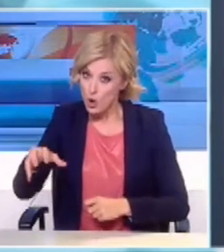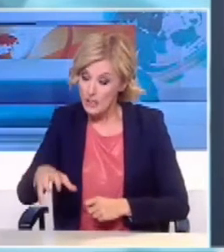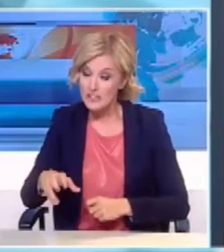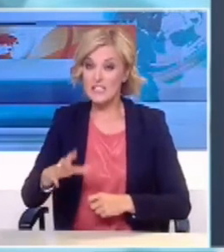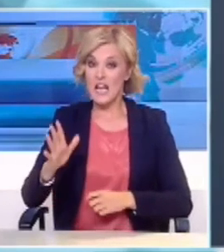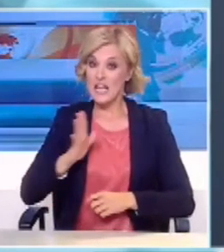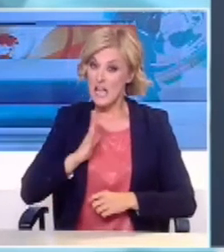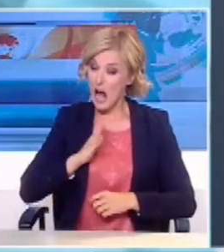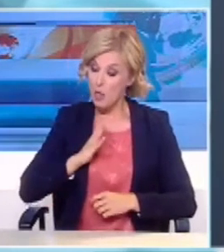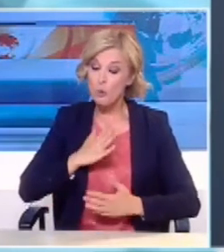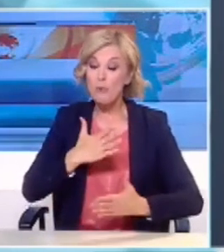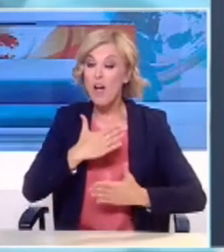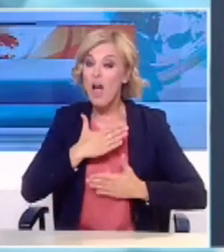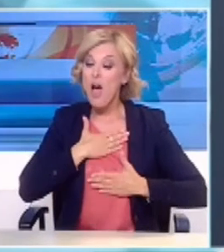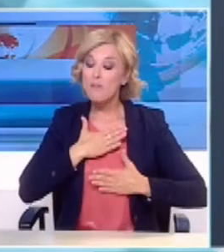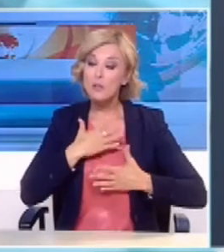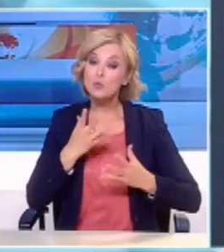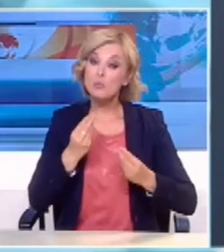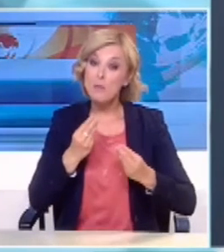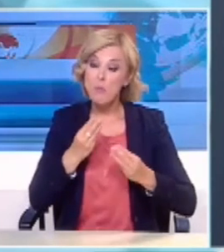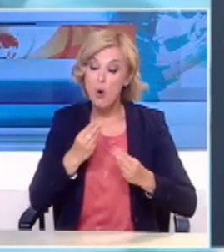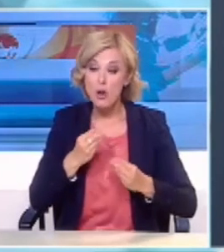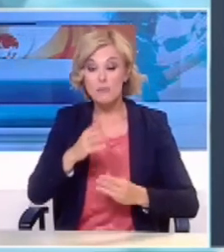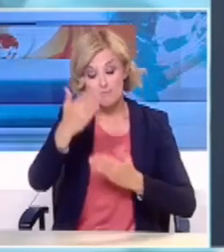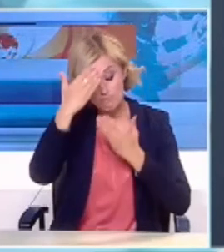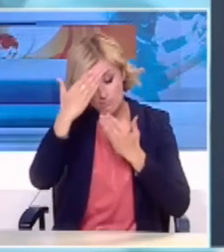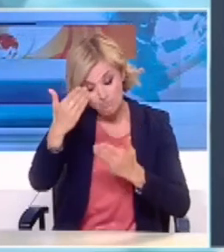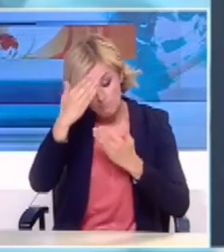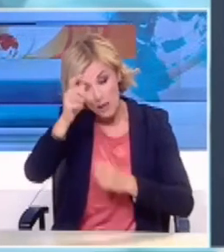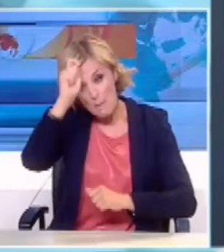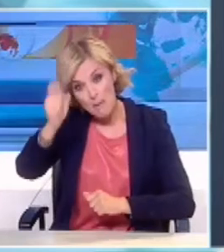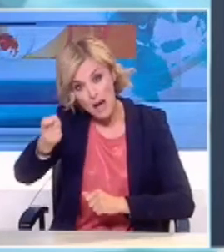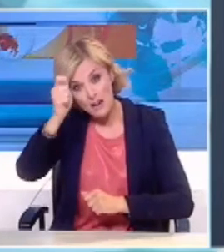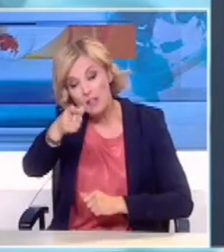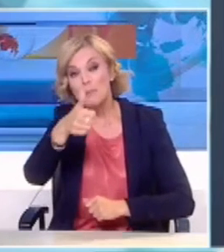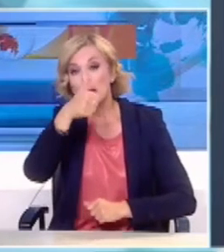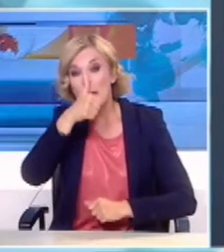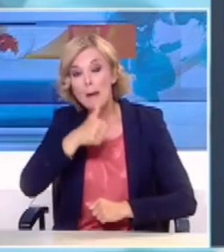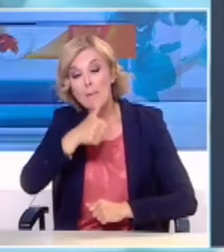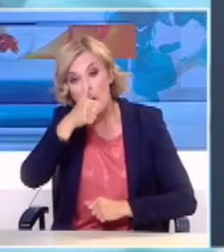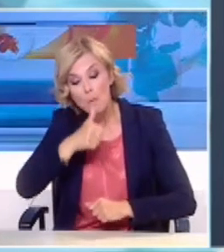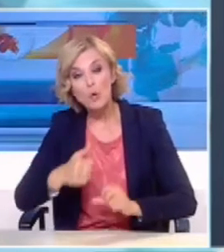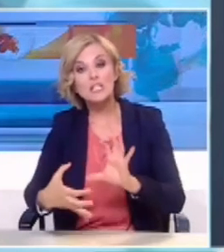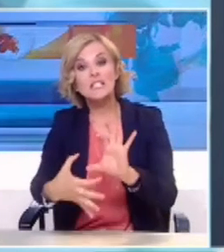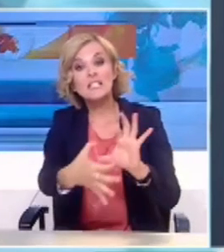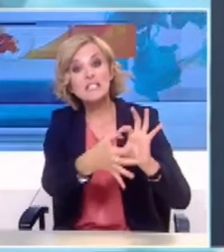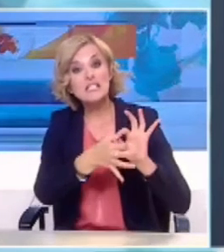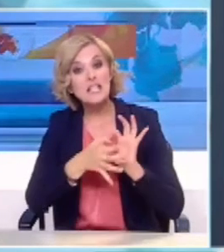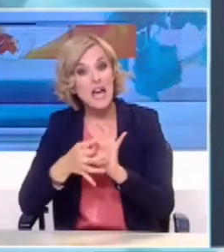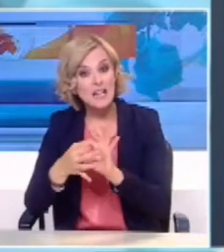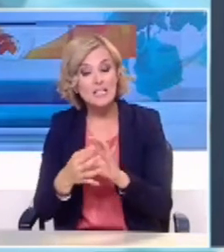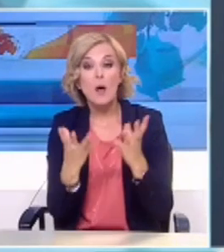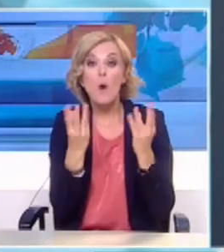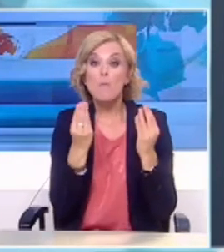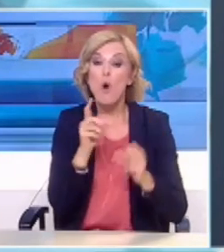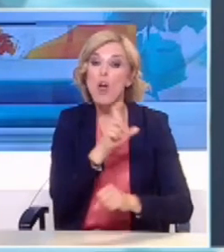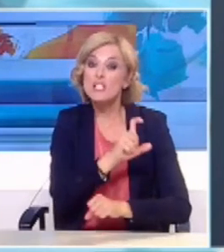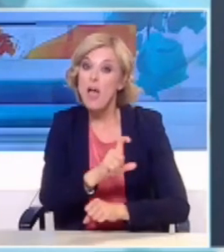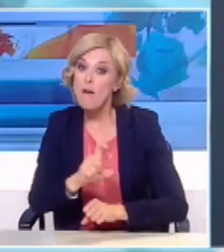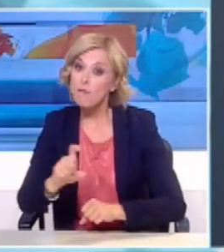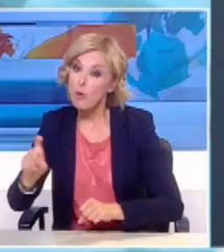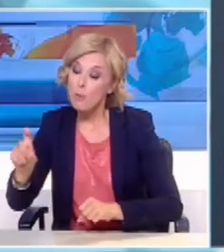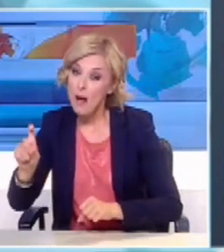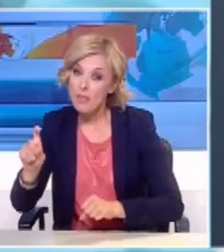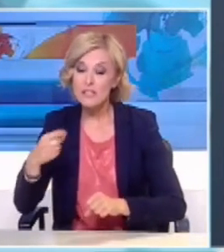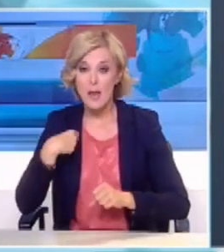δημόσια τόσο τη Δημοτική Αρχή, όσο και τους κατοίκους για την υπομονή και τη συνεργασία τους όλες αυτές τις εβδομάδες και να τους ευχηθούμε